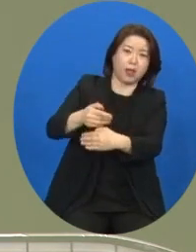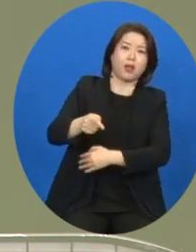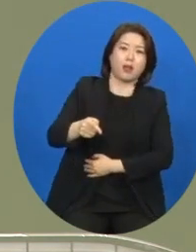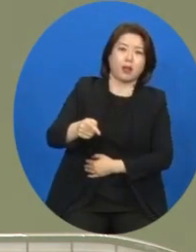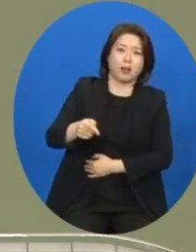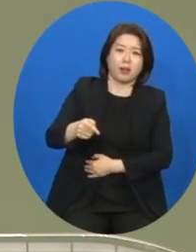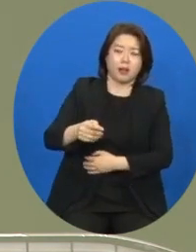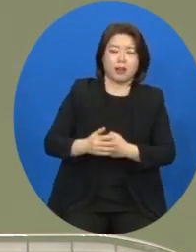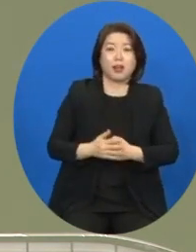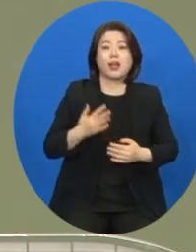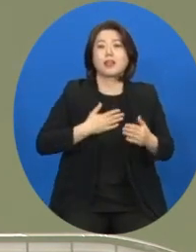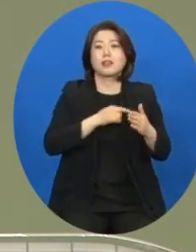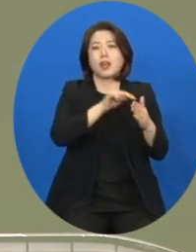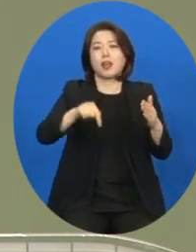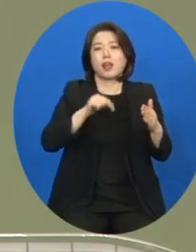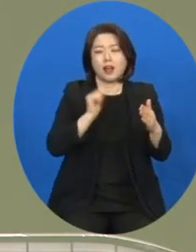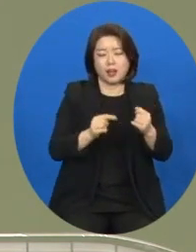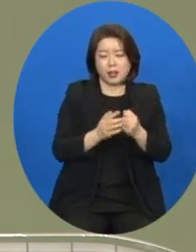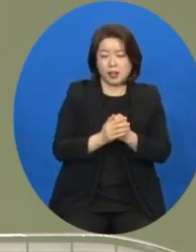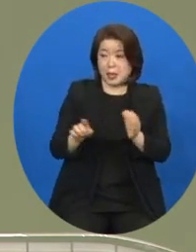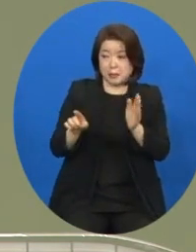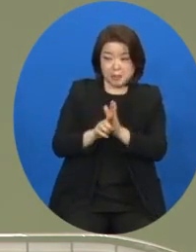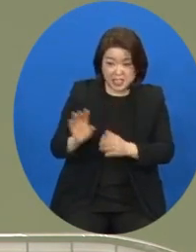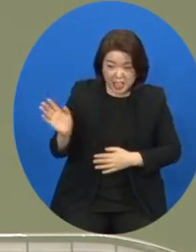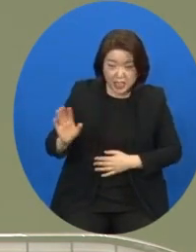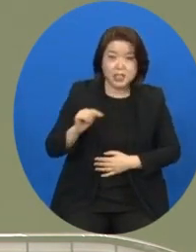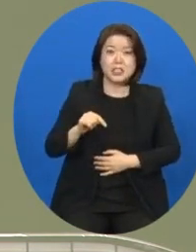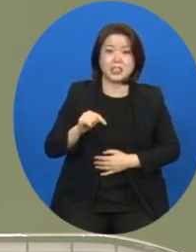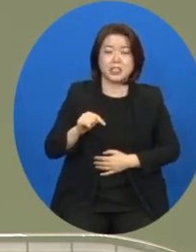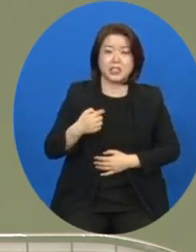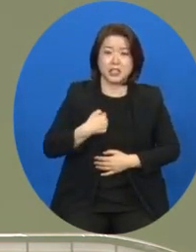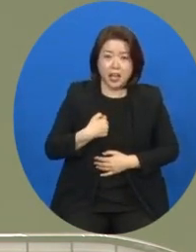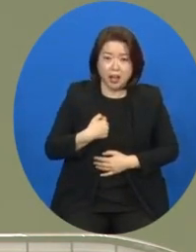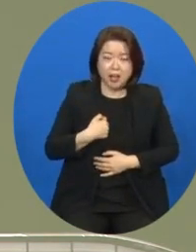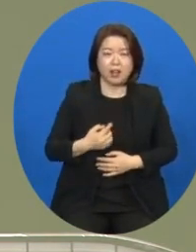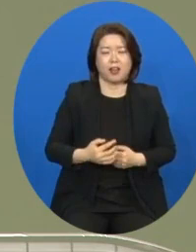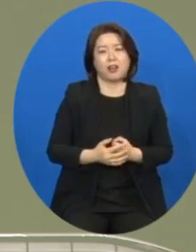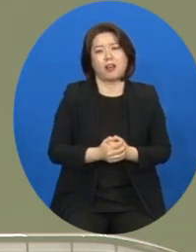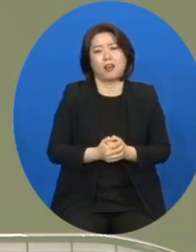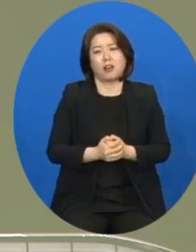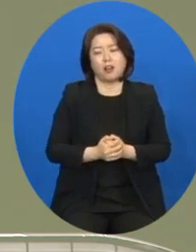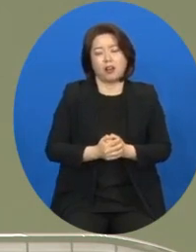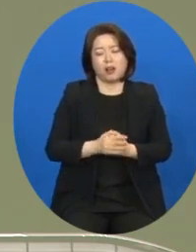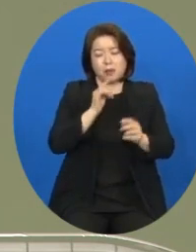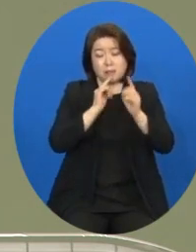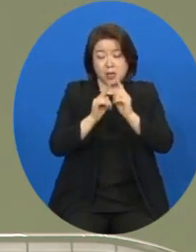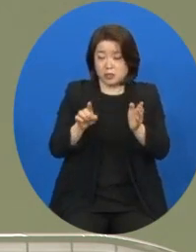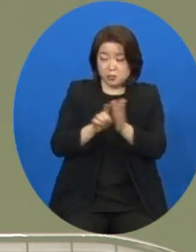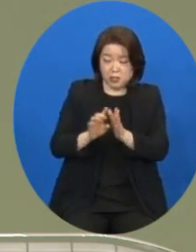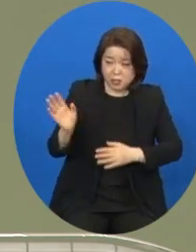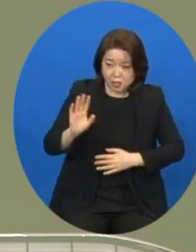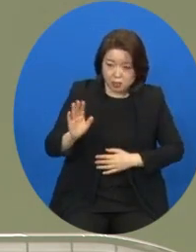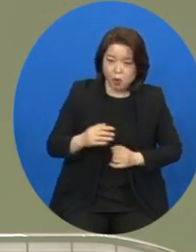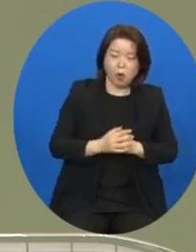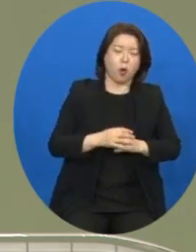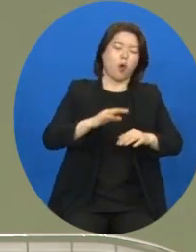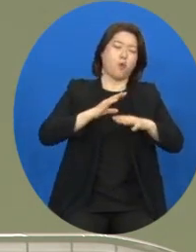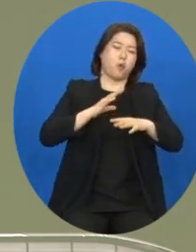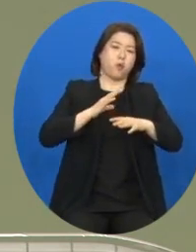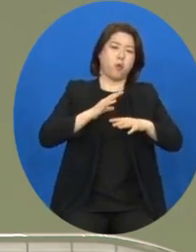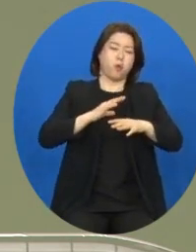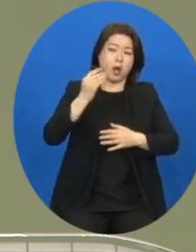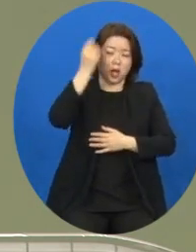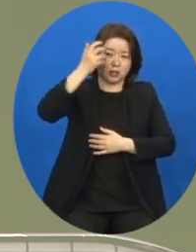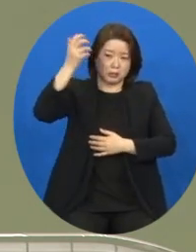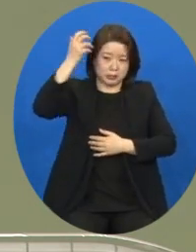안에 이 불신이, 말씀에 대한 불신이 무섭도록 성령의 역사를 제한하고